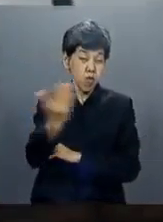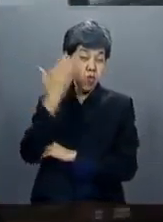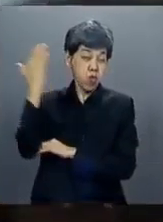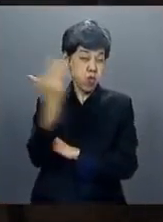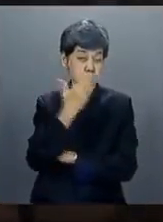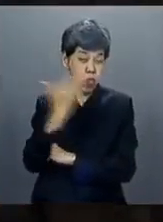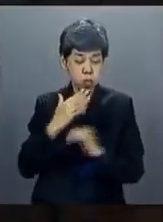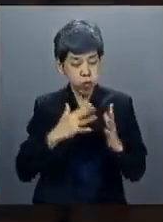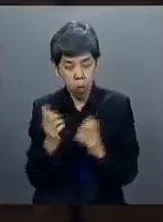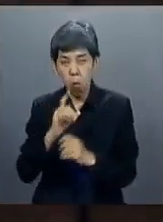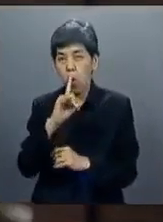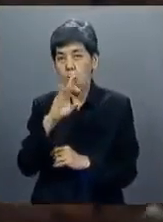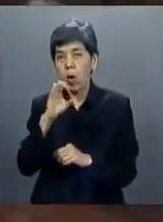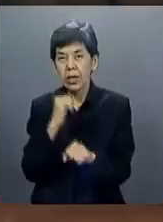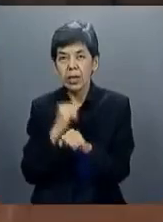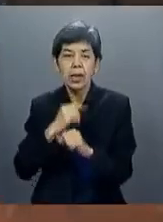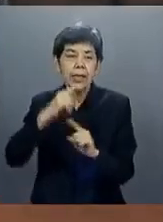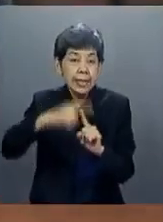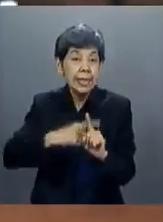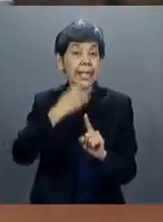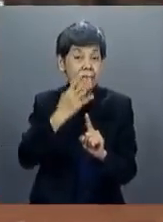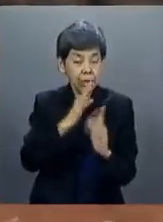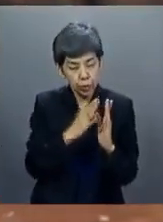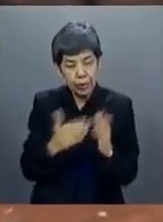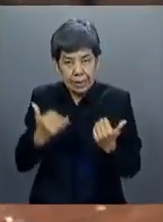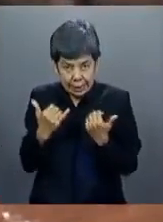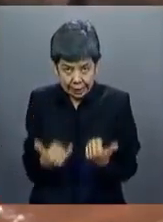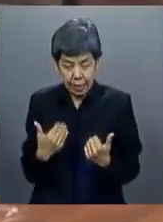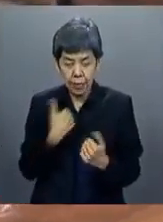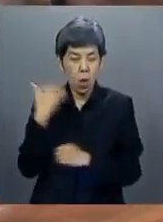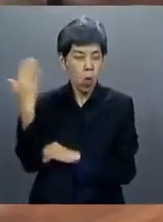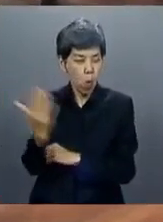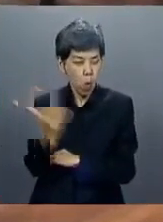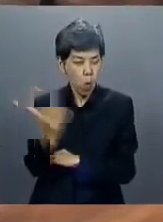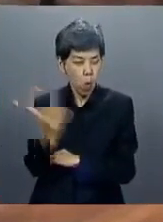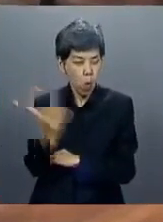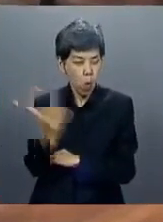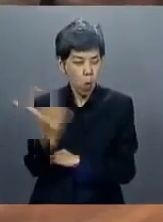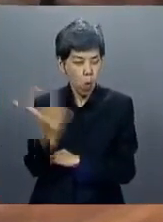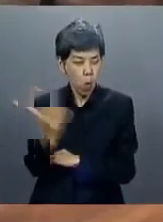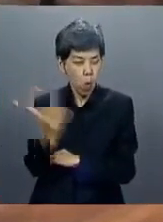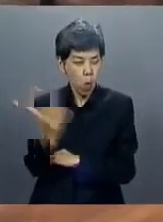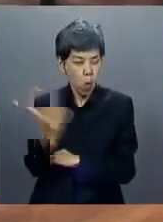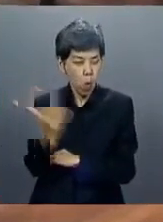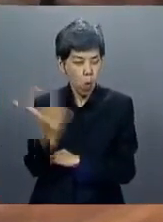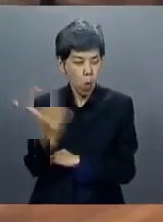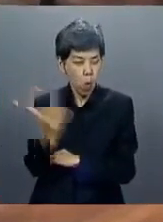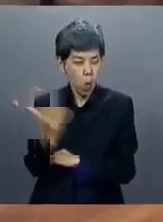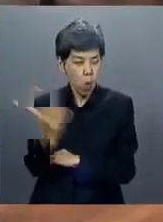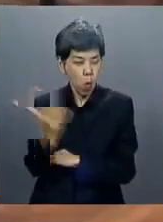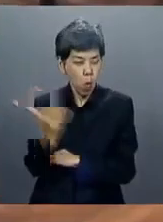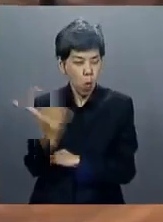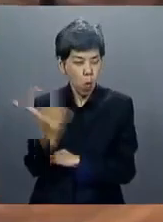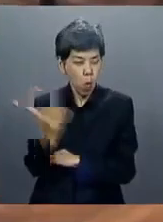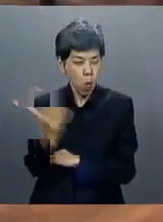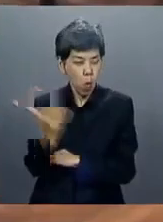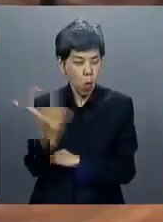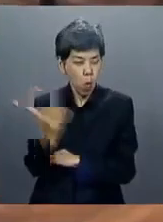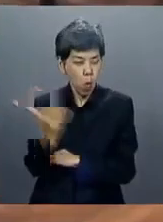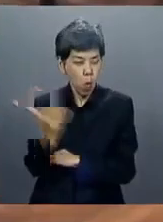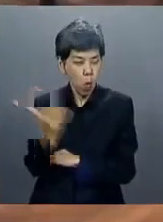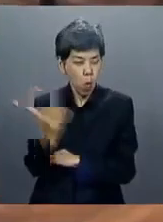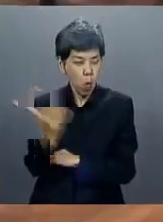ว่า100 หลังซึ่งตั้งแต่เดือนเมษายนจนถึงขณะนี้เกิดพายุฤดูร้อนไม่ต่างกันที่จังหวัดลำปางค่ะครูและก็เด็กนักเรียนโรงเรียน